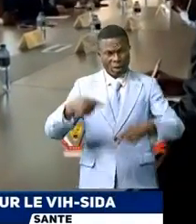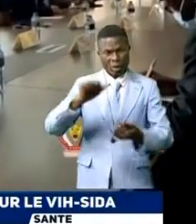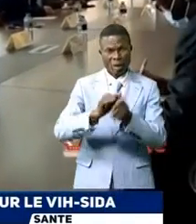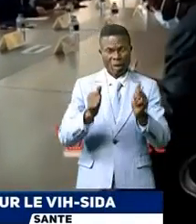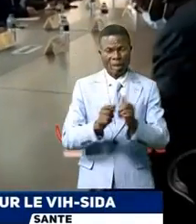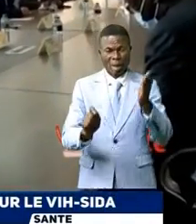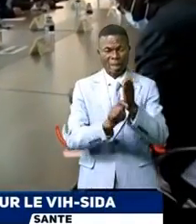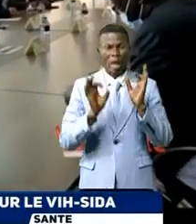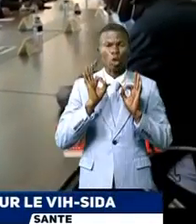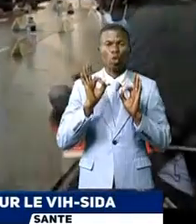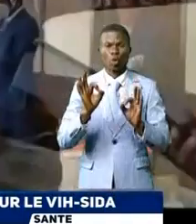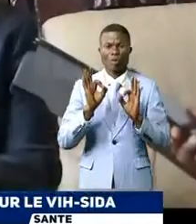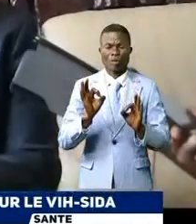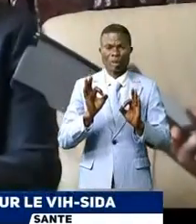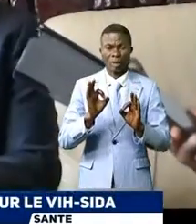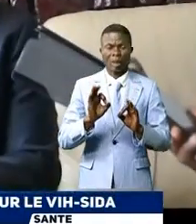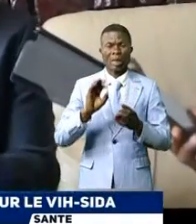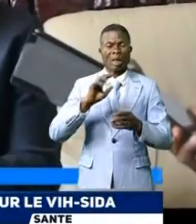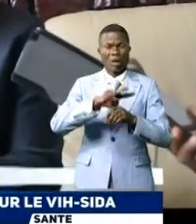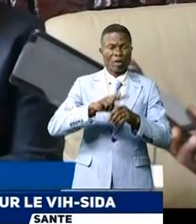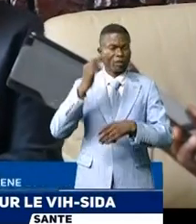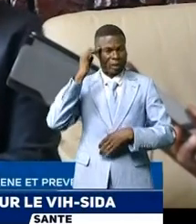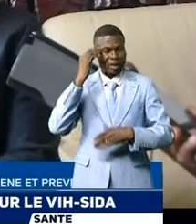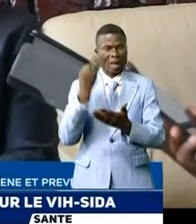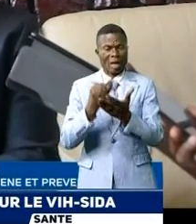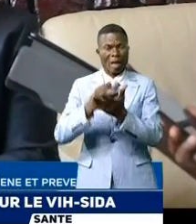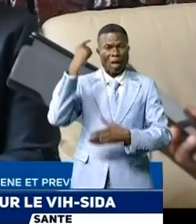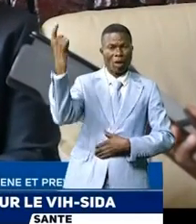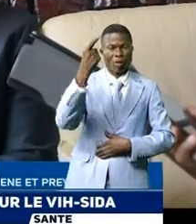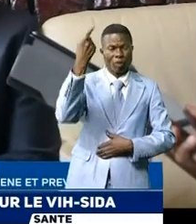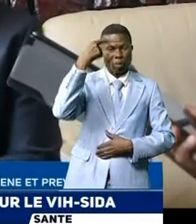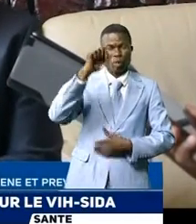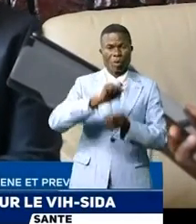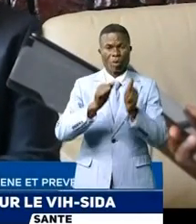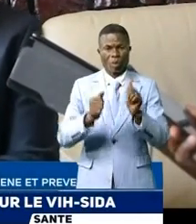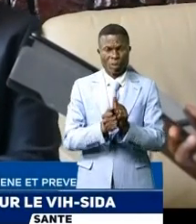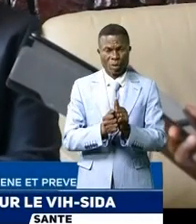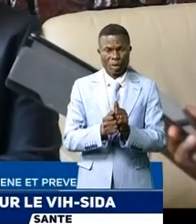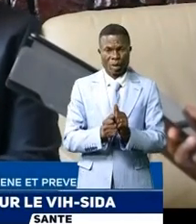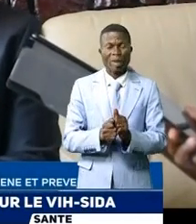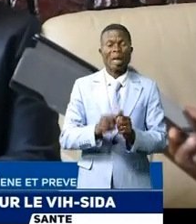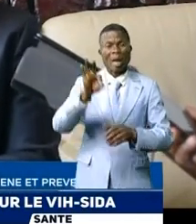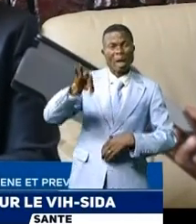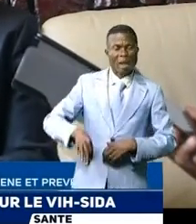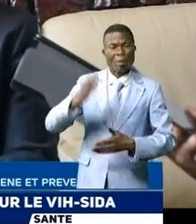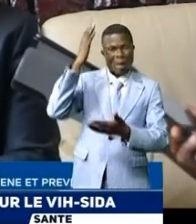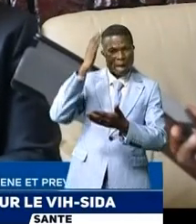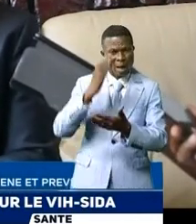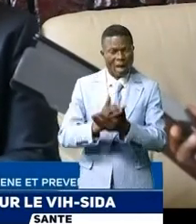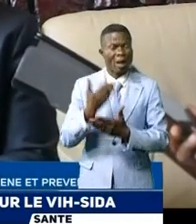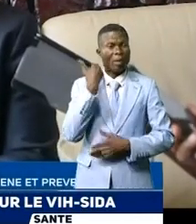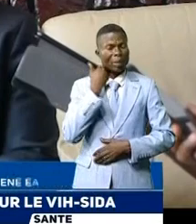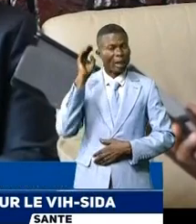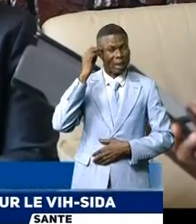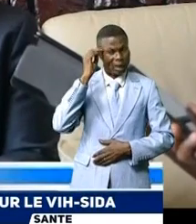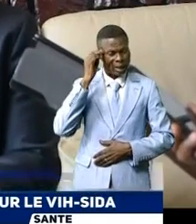nouvelles stratégies de l'ONU-SIDA et du Fonds mondial par rapport à la lutte. Parce que l'intérêt est d'éradiquer cette maladie